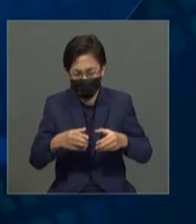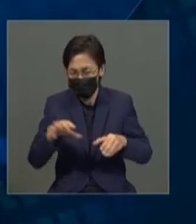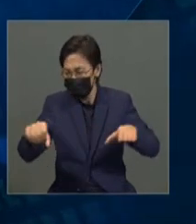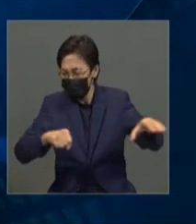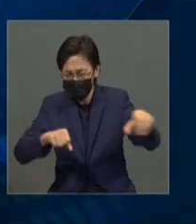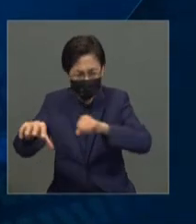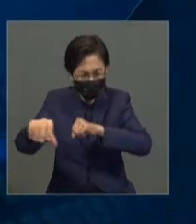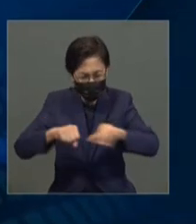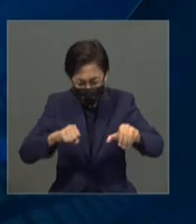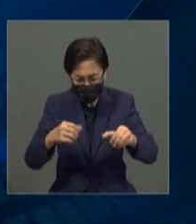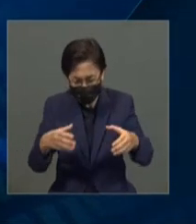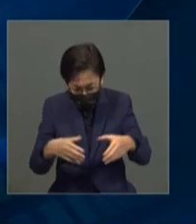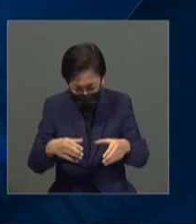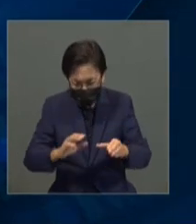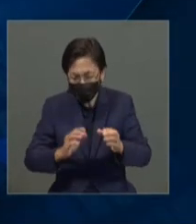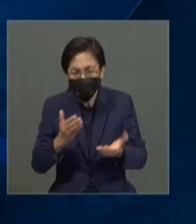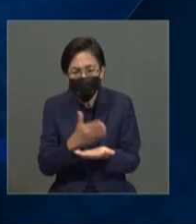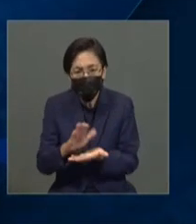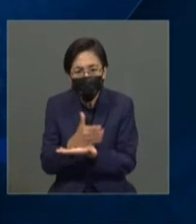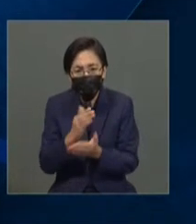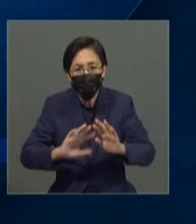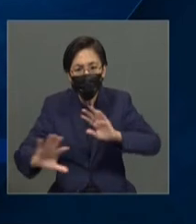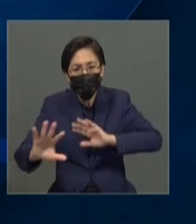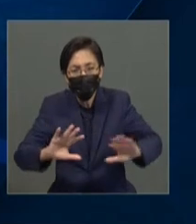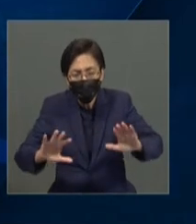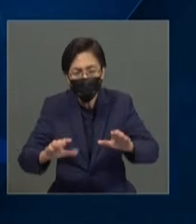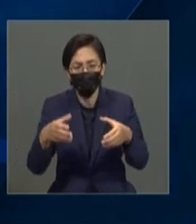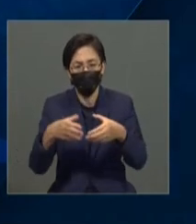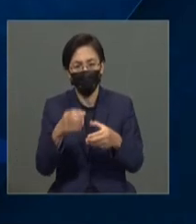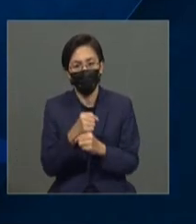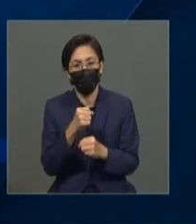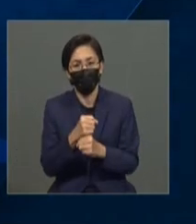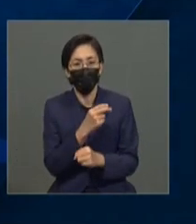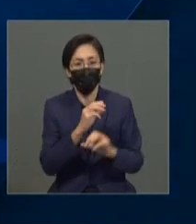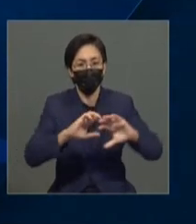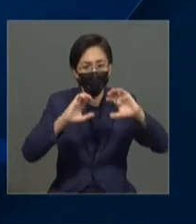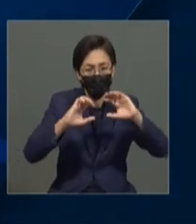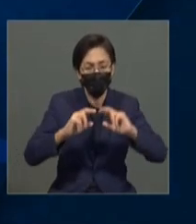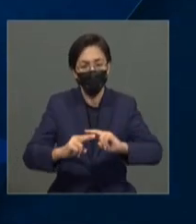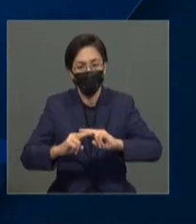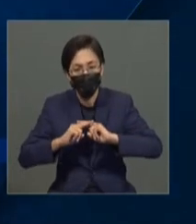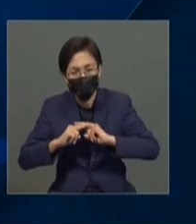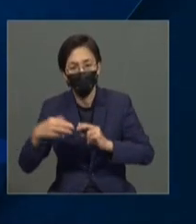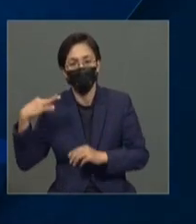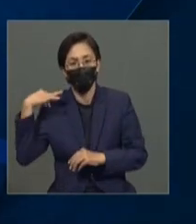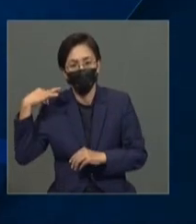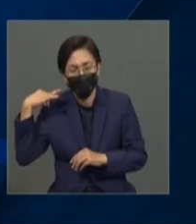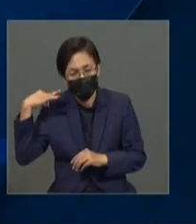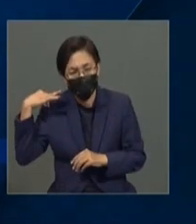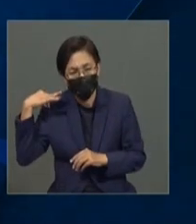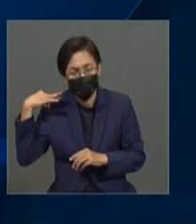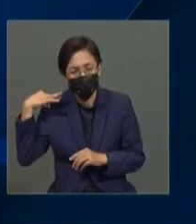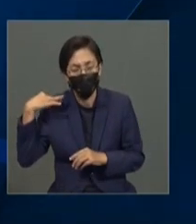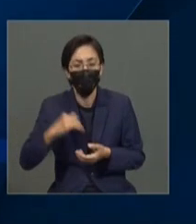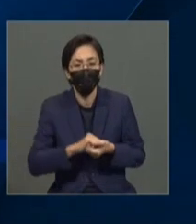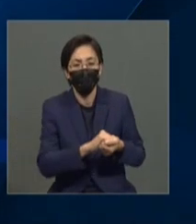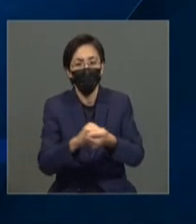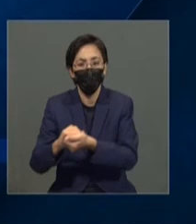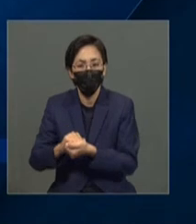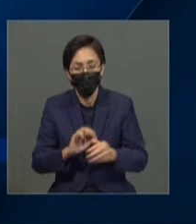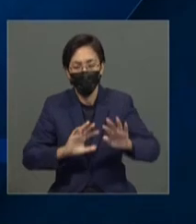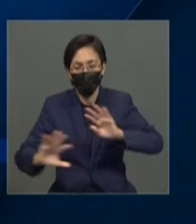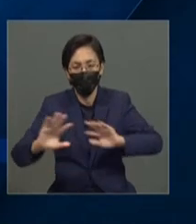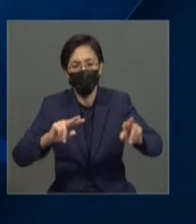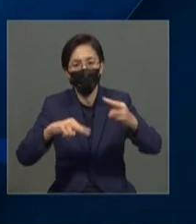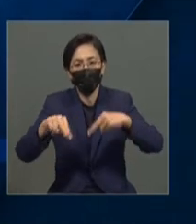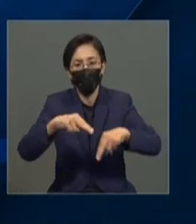งานและรวมทั้งบุคลากรจากทุกภาคส่วนทั้งรัฐทั้งเอกชนทั้งอาสาสมัครให้สามารถที่จะต